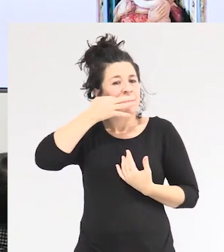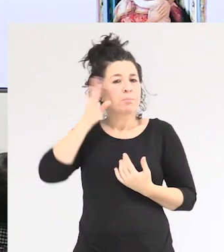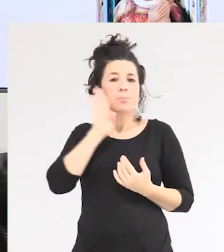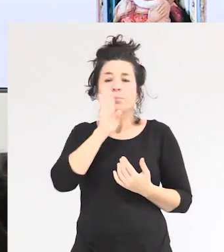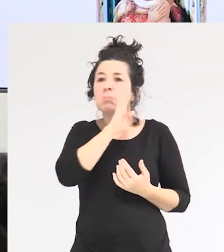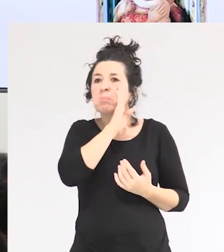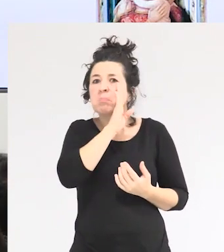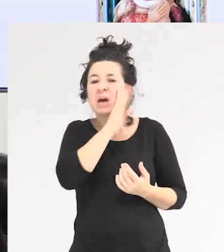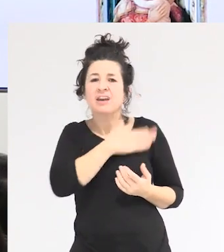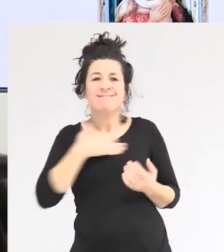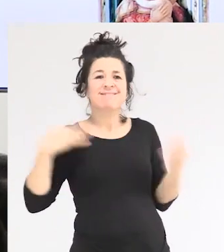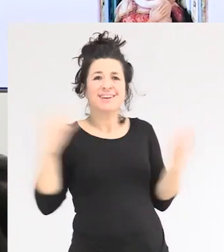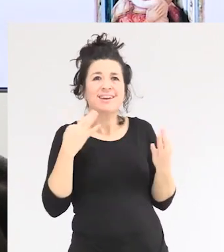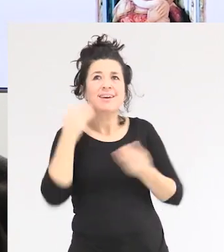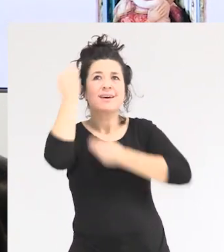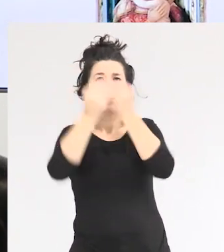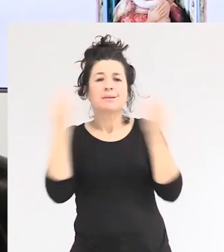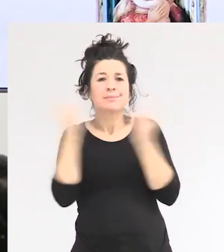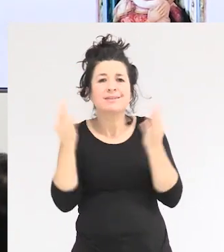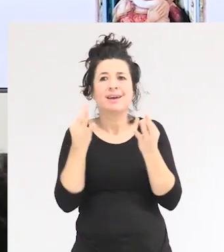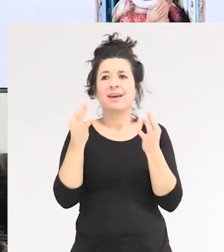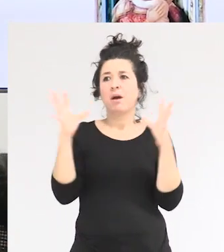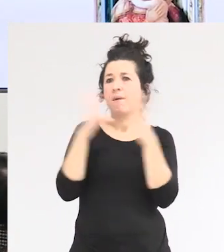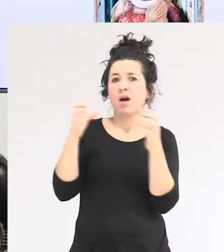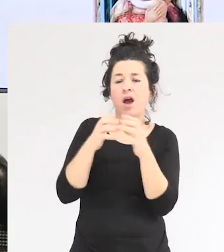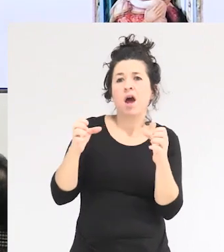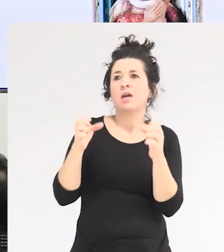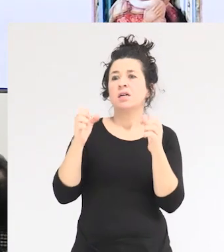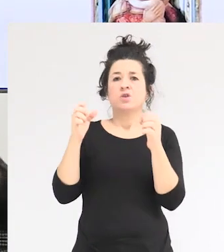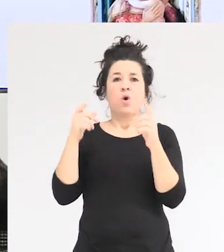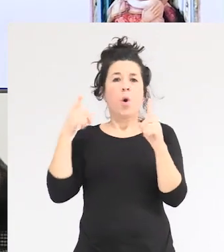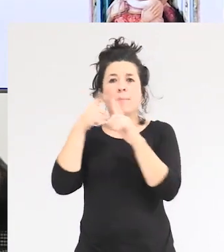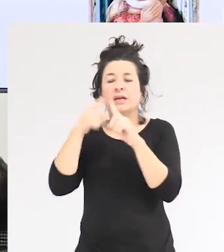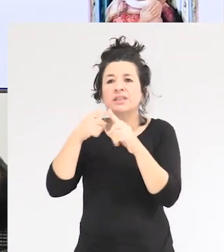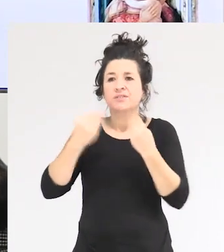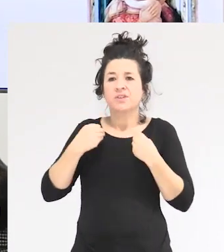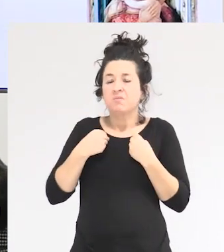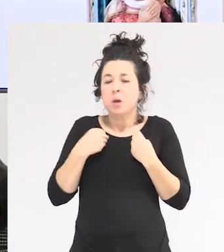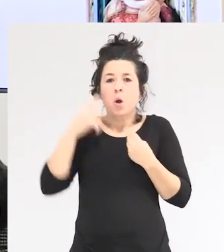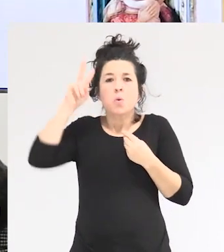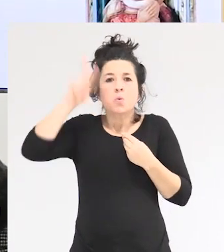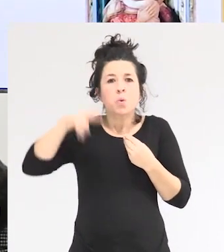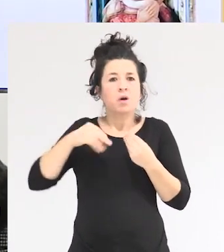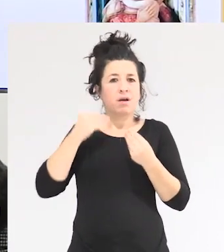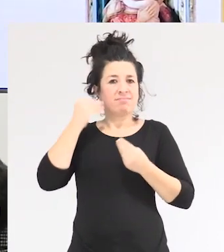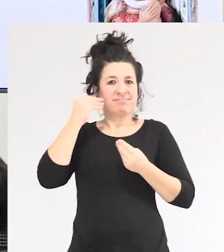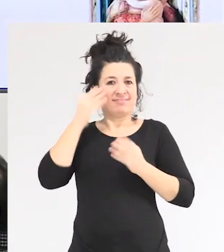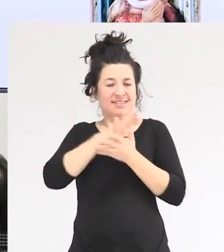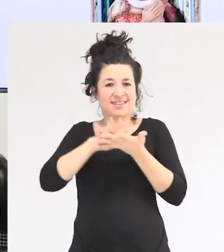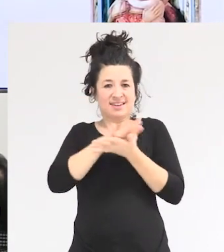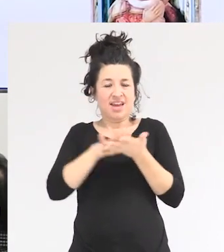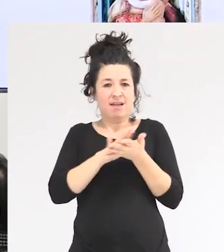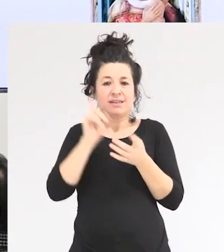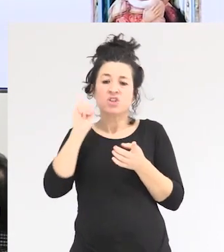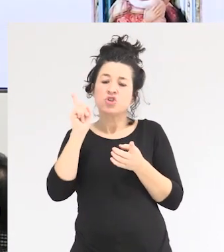duen, zer pentsatzen duen, bestelako ambiziorik ote duen bizitzan, ba ez da inoiz planteatzen, ezta. Bera bakarrik dago hor, ba